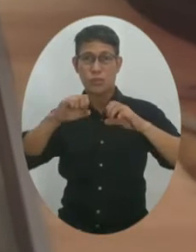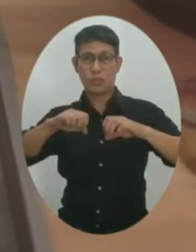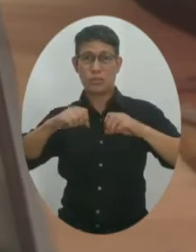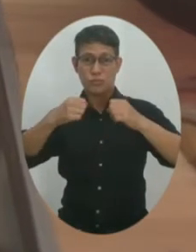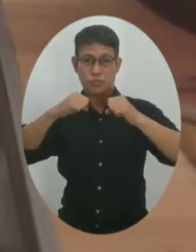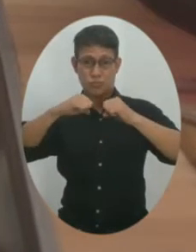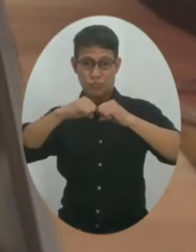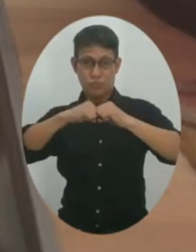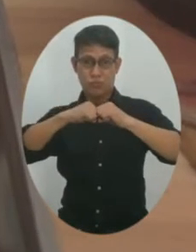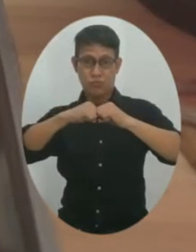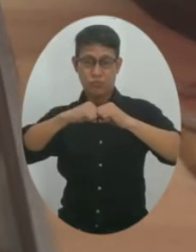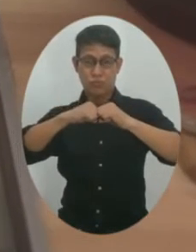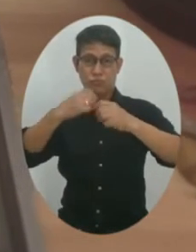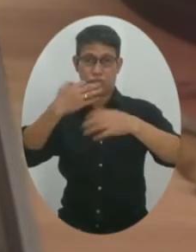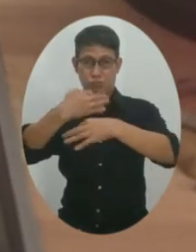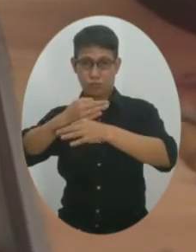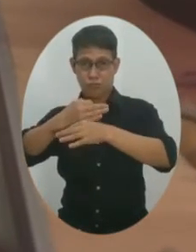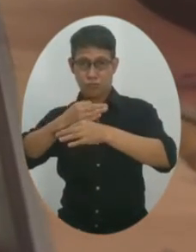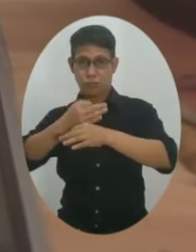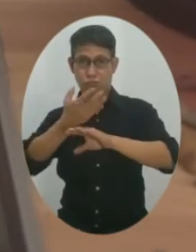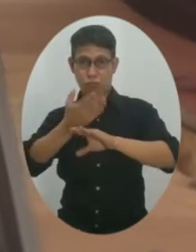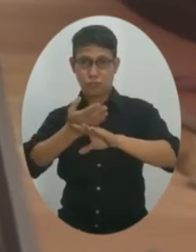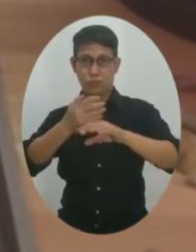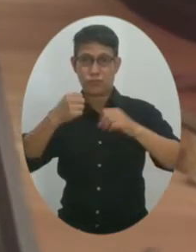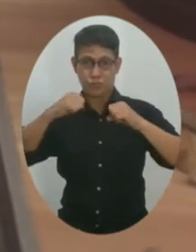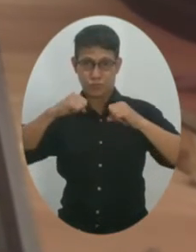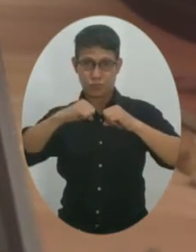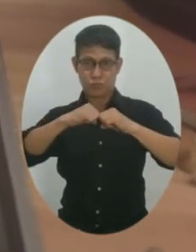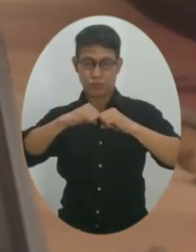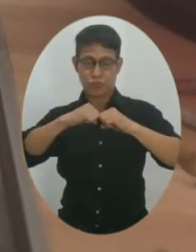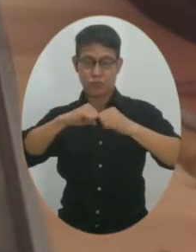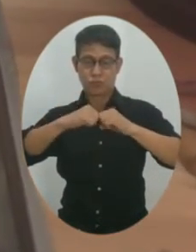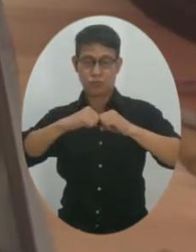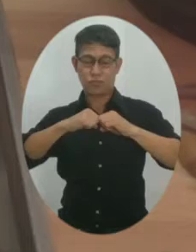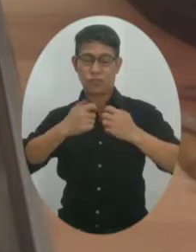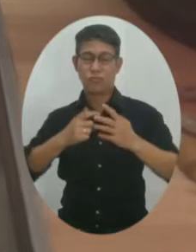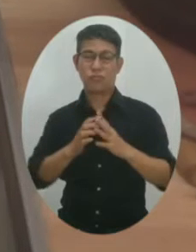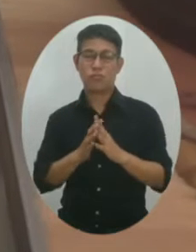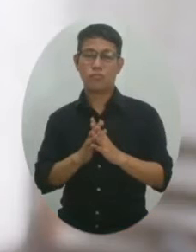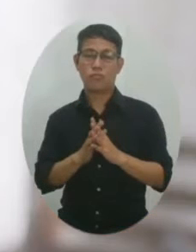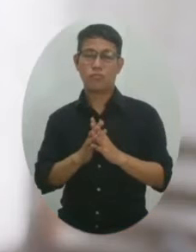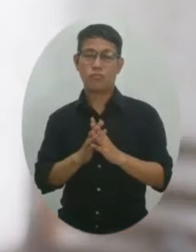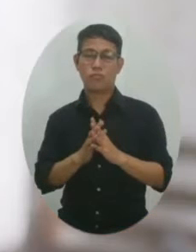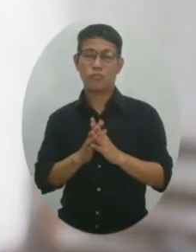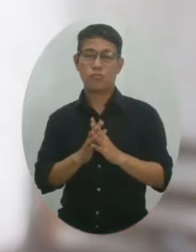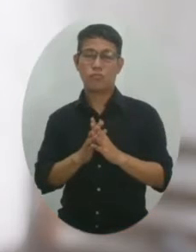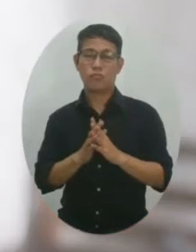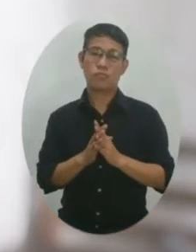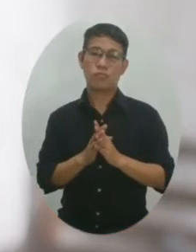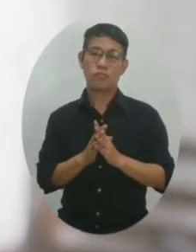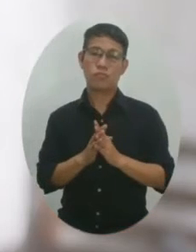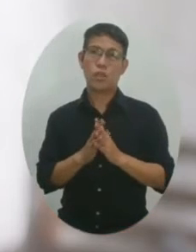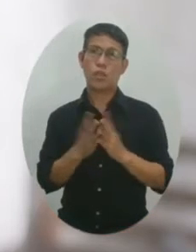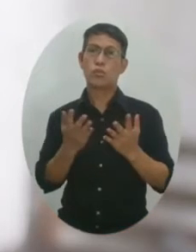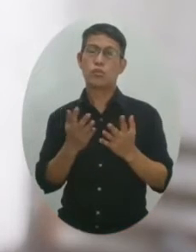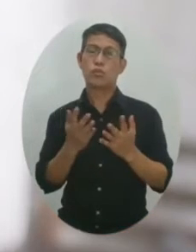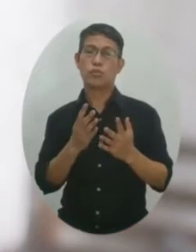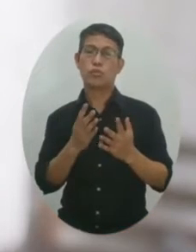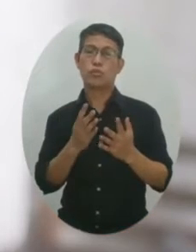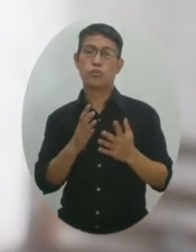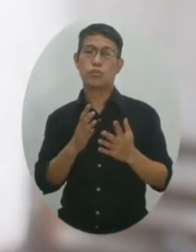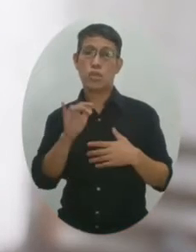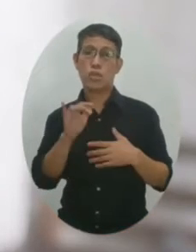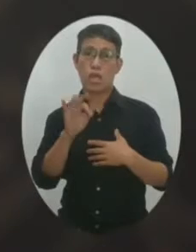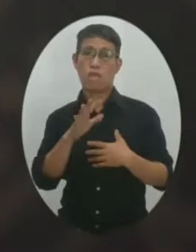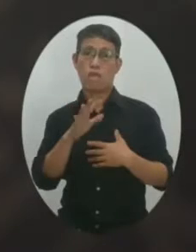hindi po align yung buto. So ganun po yung possible. Ayun po, yung magiging benefits